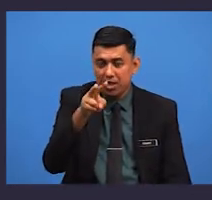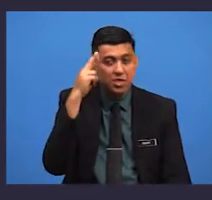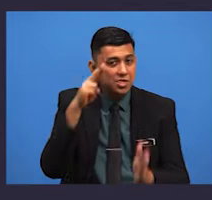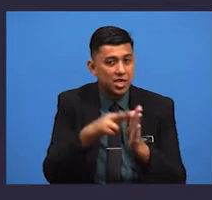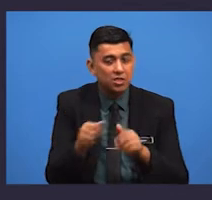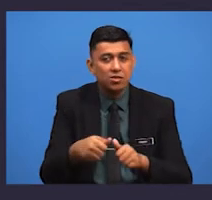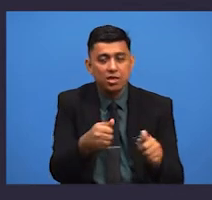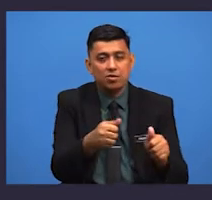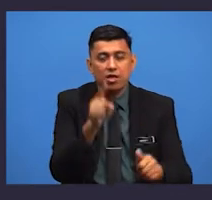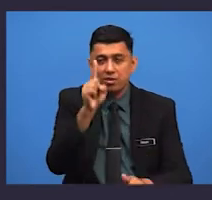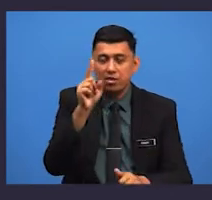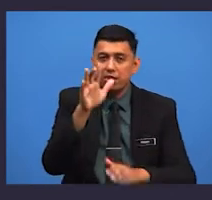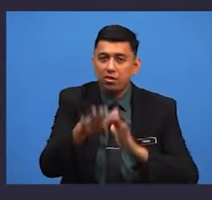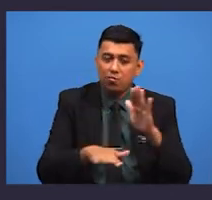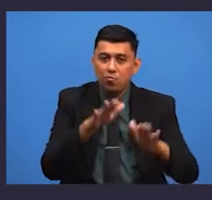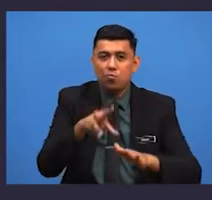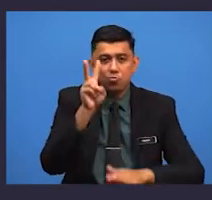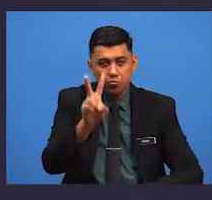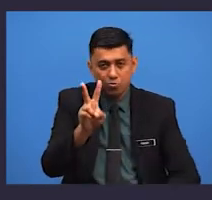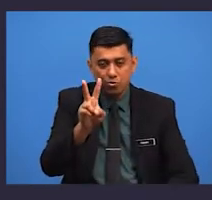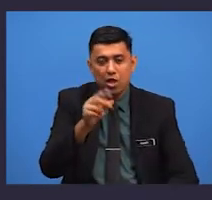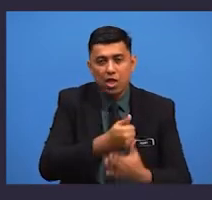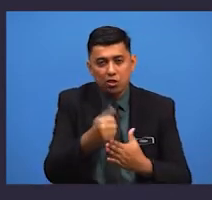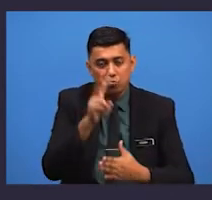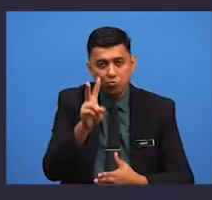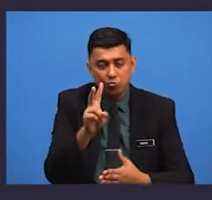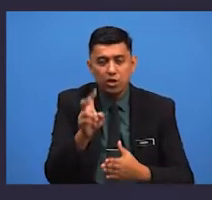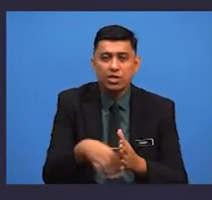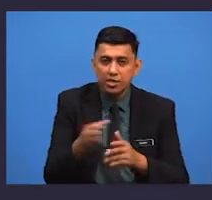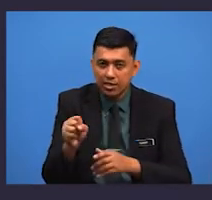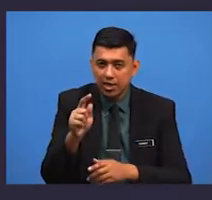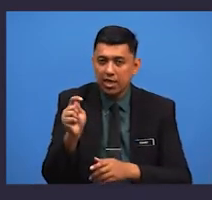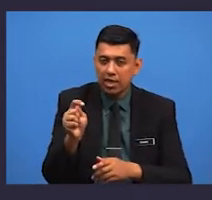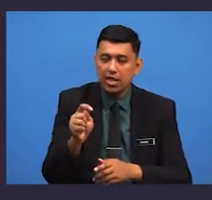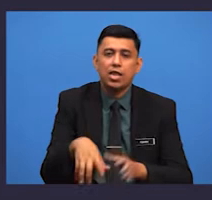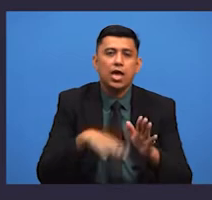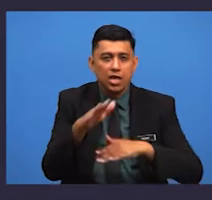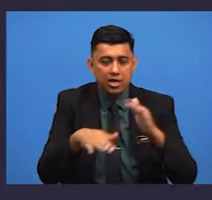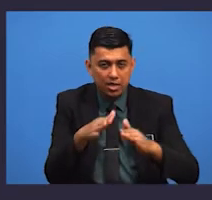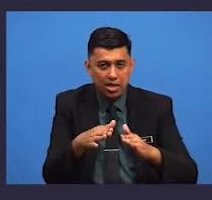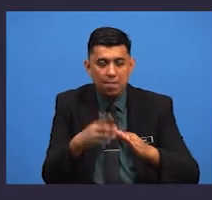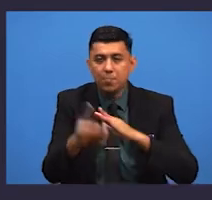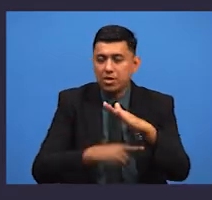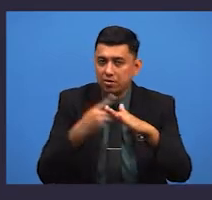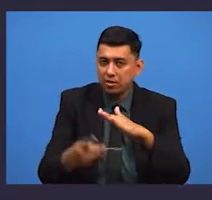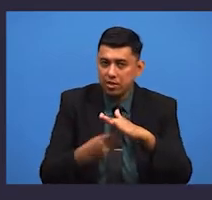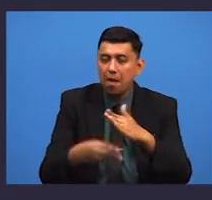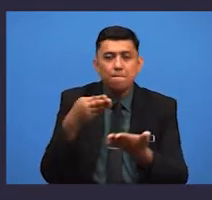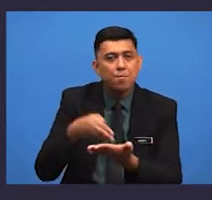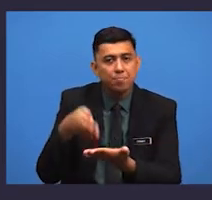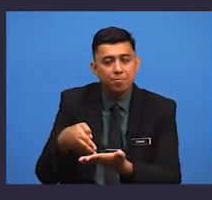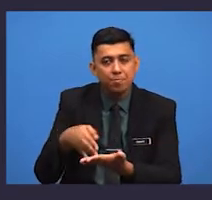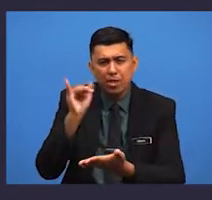Perhatikan carta alir. Satu langkah atau set langkah dilaksanakan